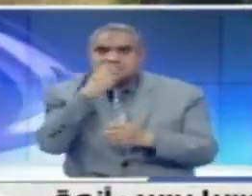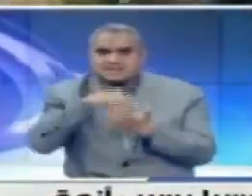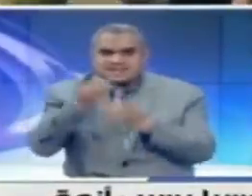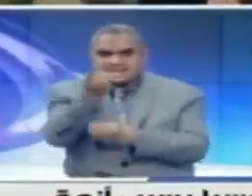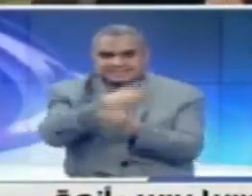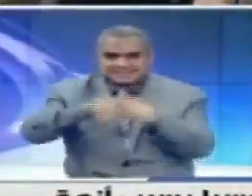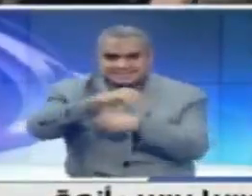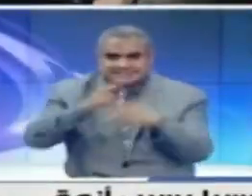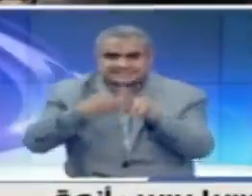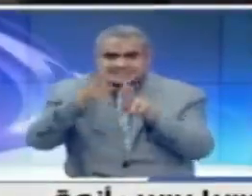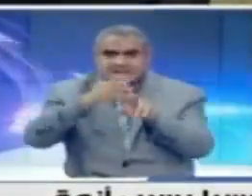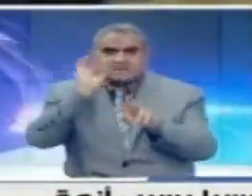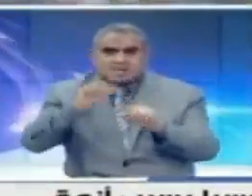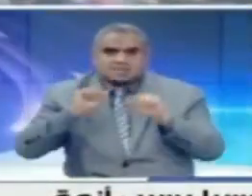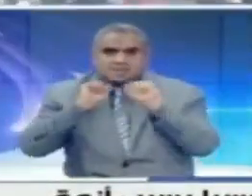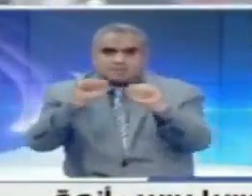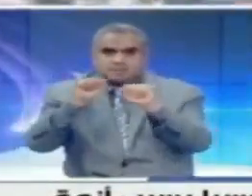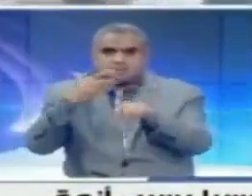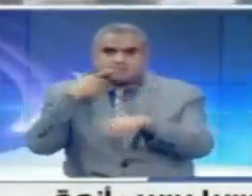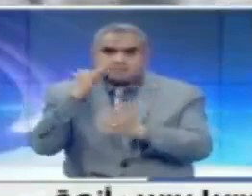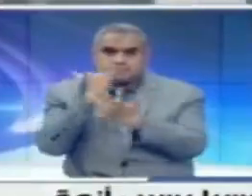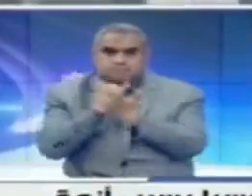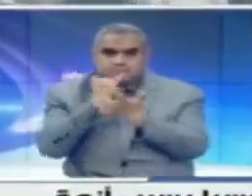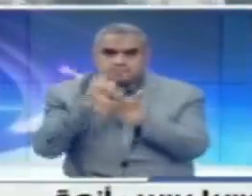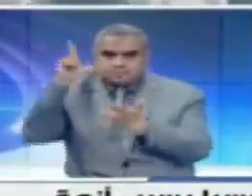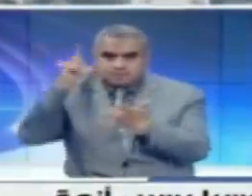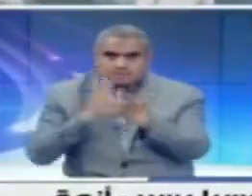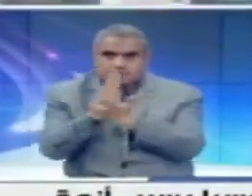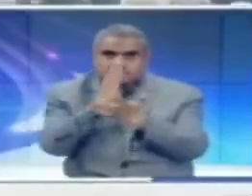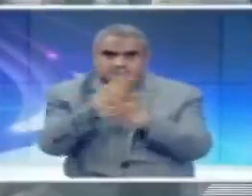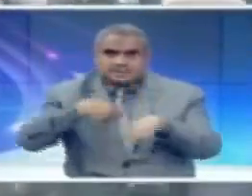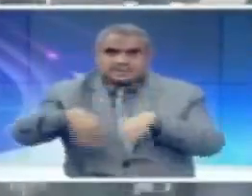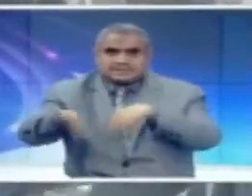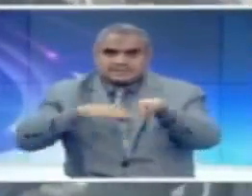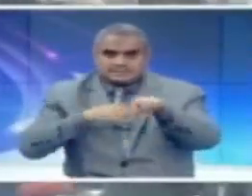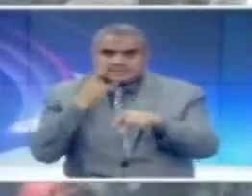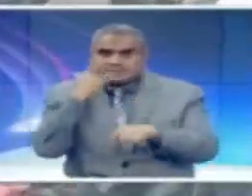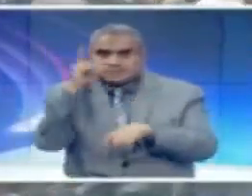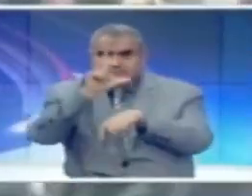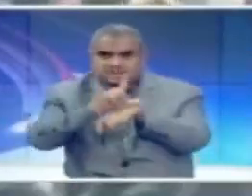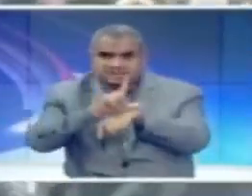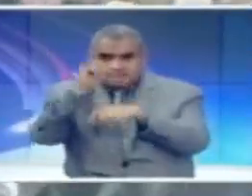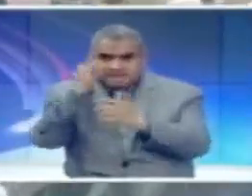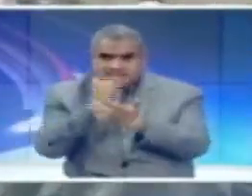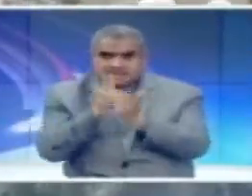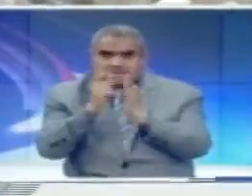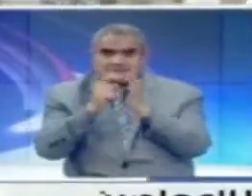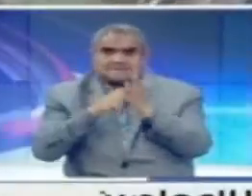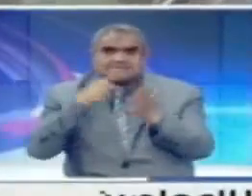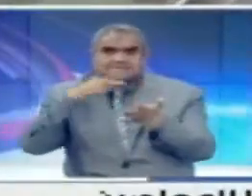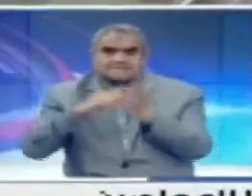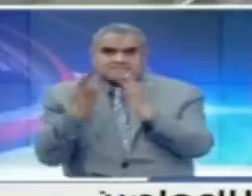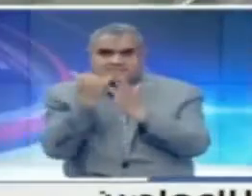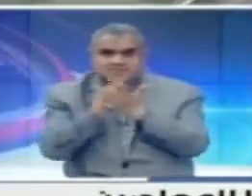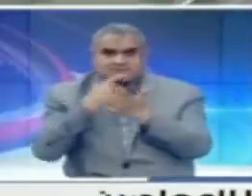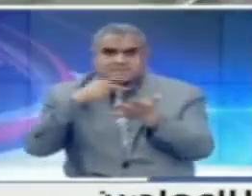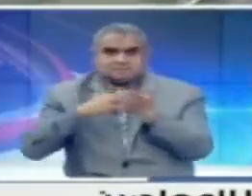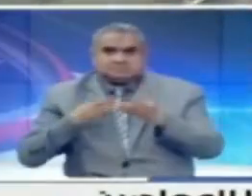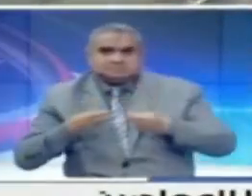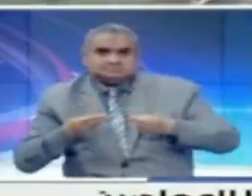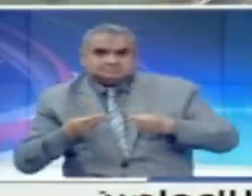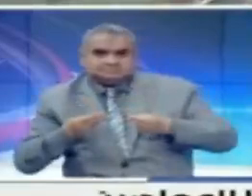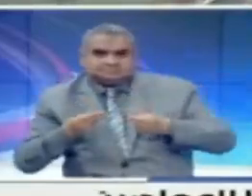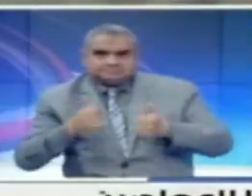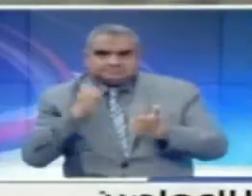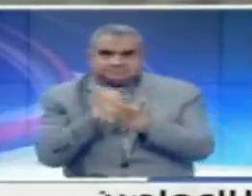المهاجرين، كما طالب الممثل السامي للشؤون الخارجية والسياسة الأمنية بالاتحاد إلى رد فعل دولي قوي حيال ما